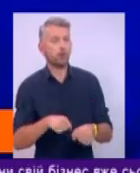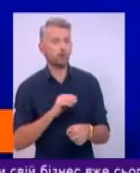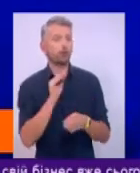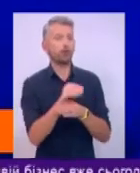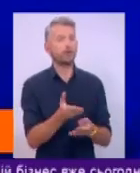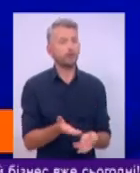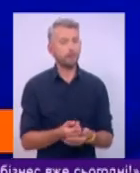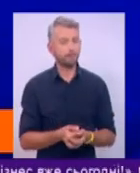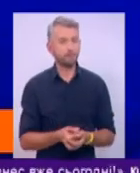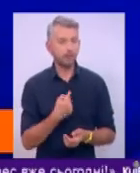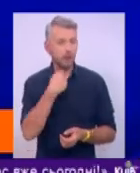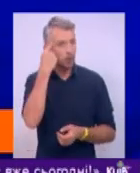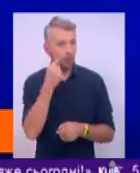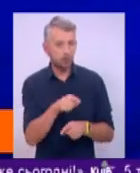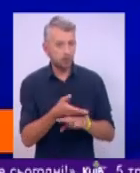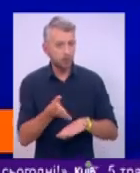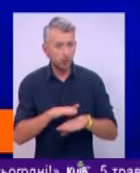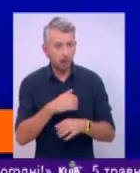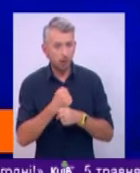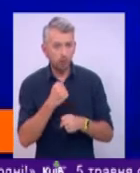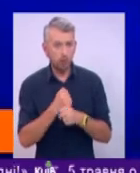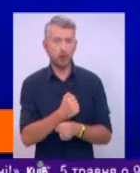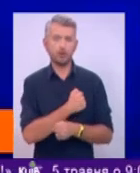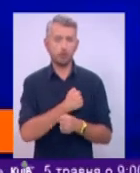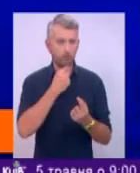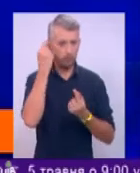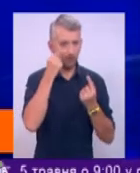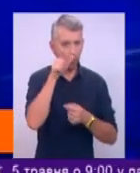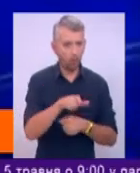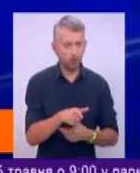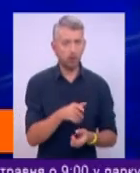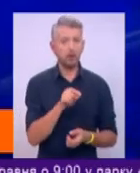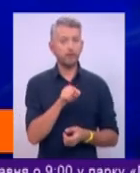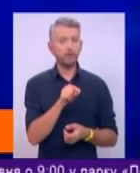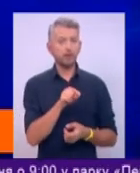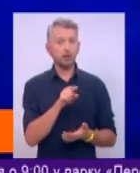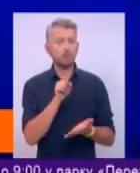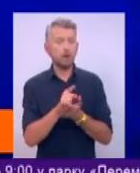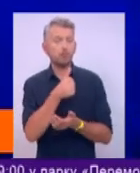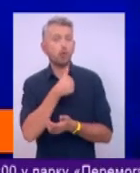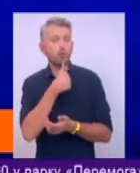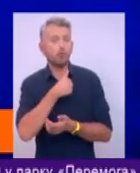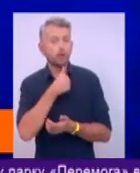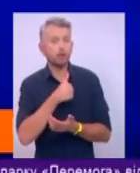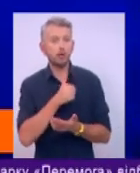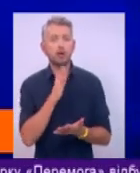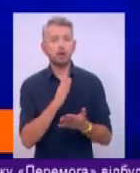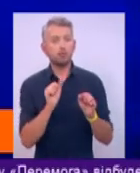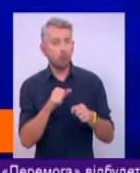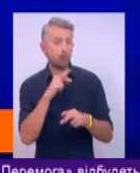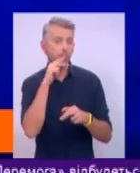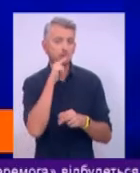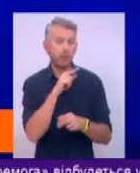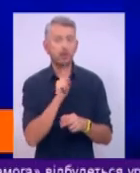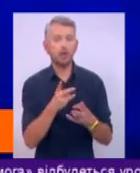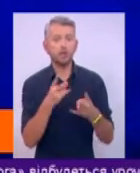додати. Тому я думаю, це не проста робота військового психолога, і він має пробувати. Є ще, знаєте, можна і помилятися, але